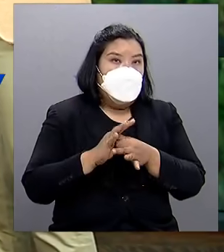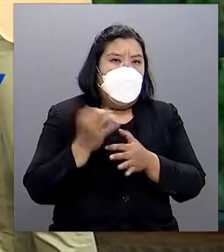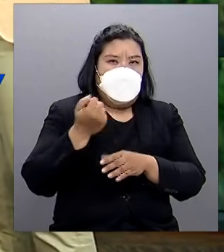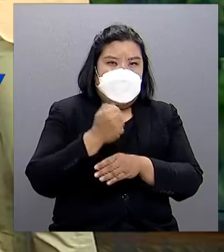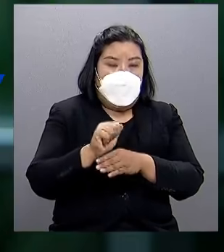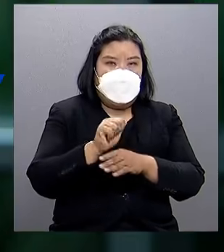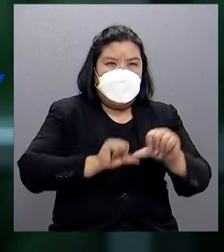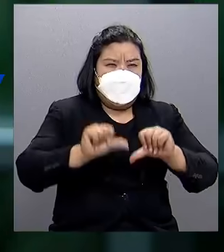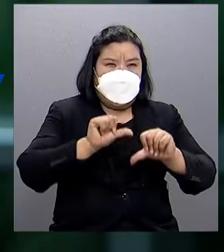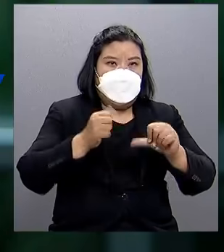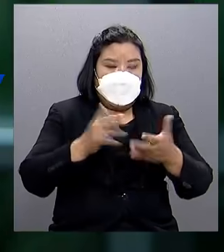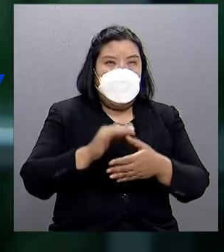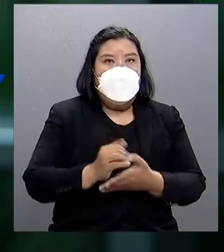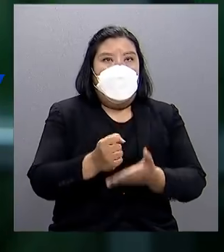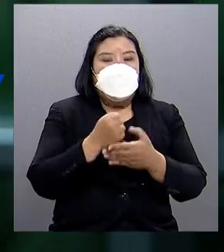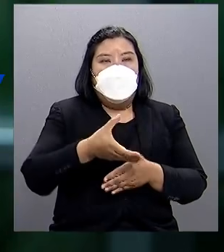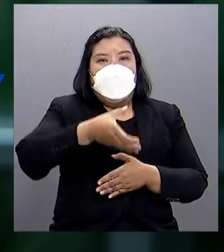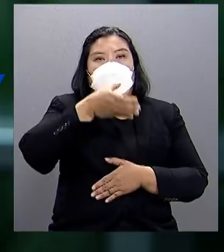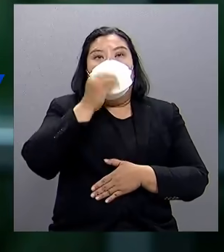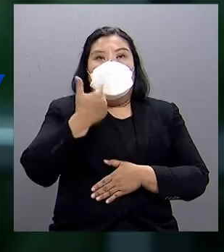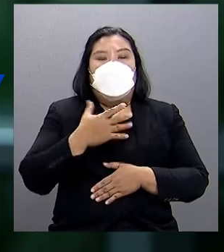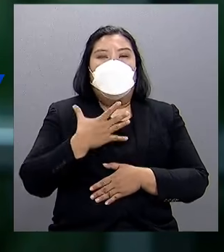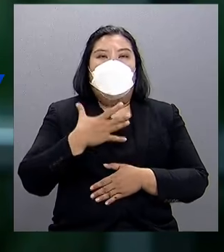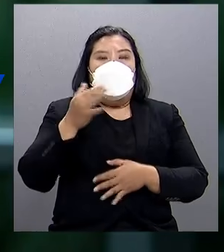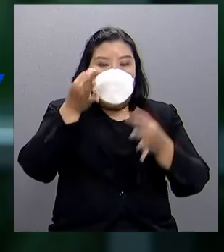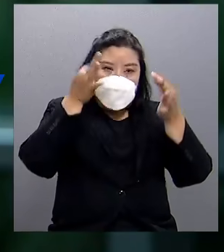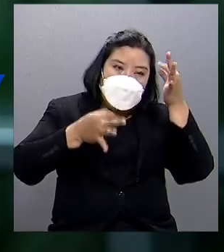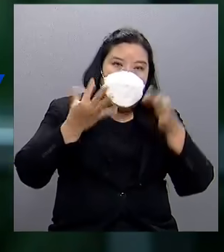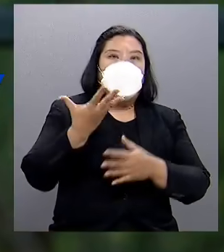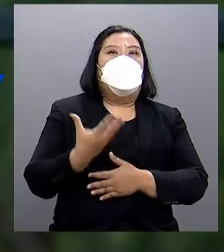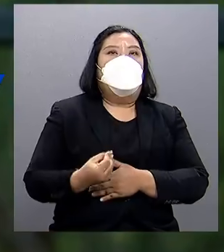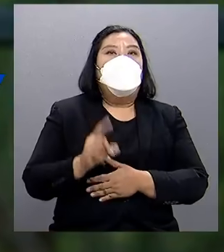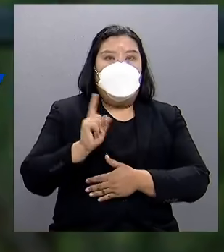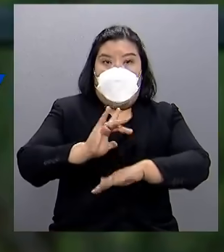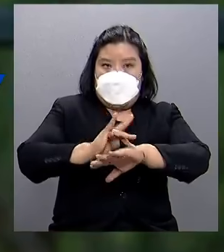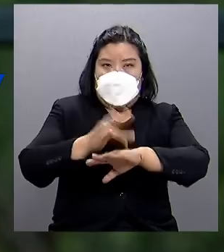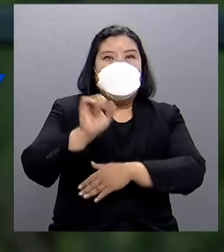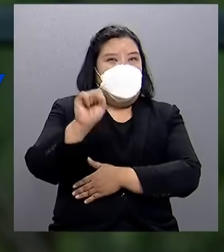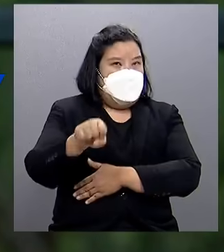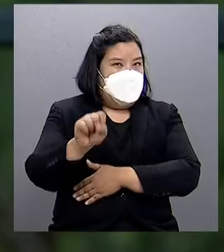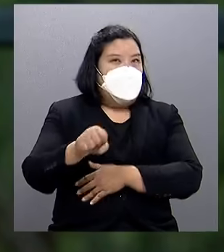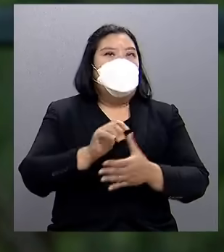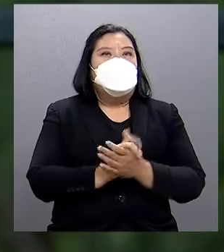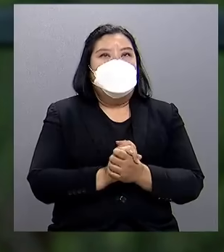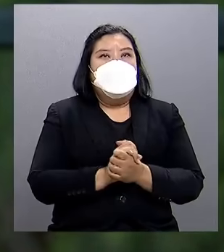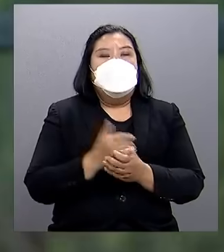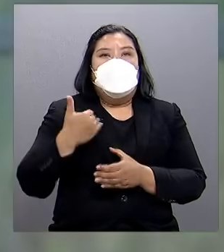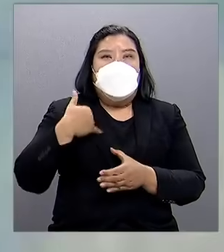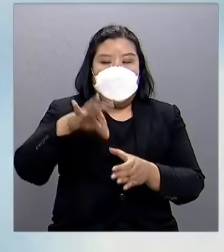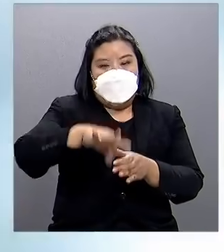าผลาญไขมันได ้ก็ต้องเป็นชาเขียวที่มาจากธรรมชาติใช่ไหมคะ ถูกต้องครับผมเราใช้เป็นซองแช่